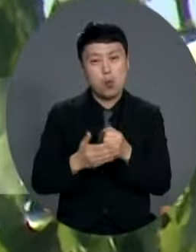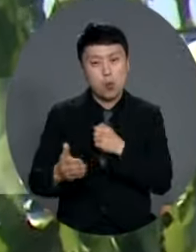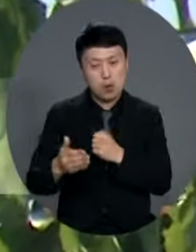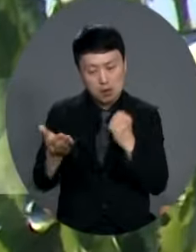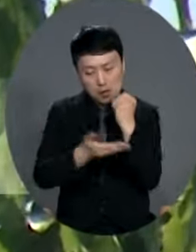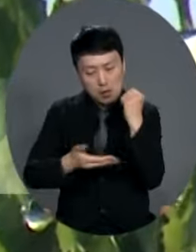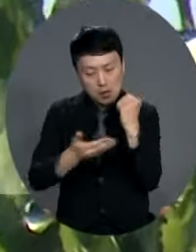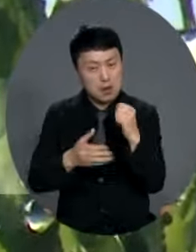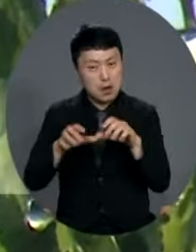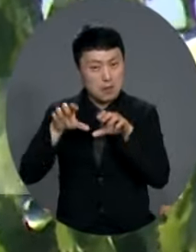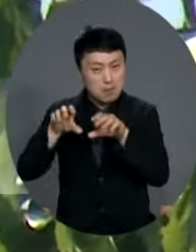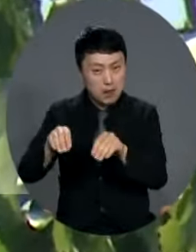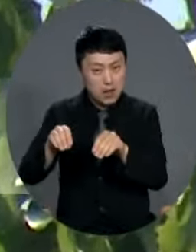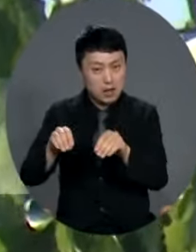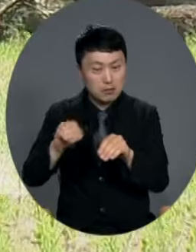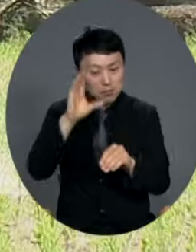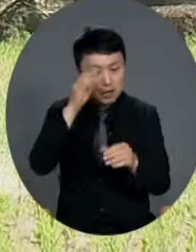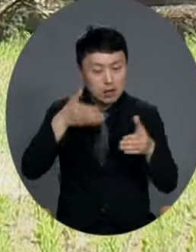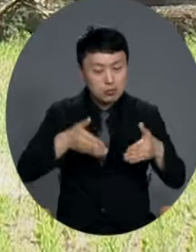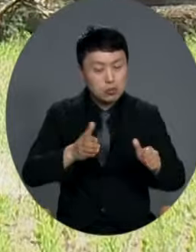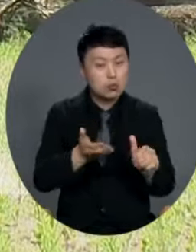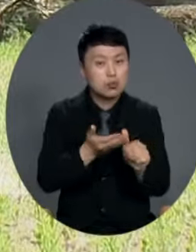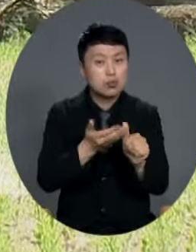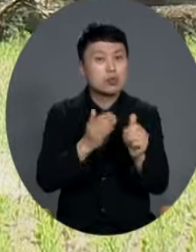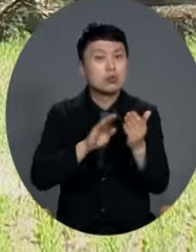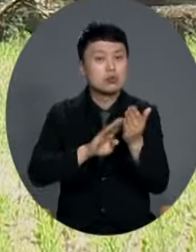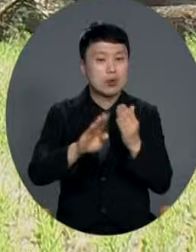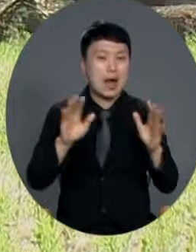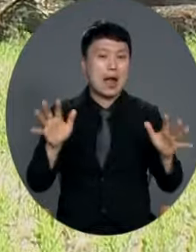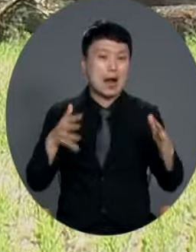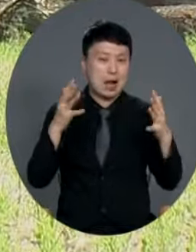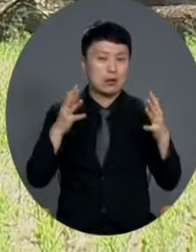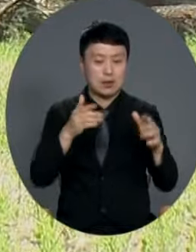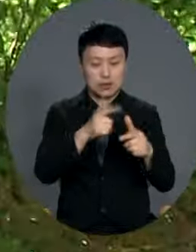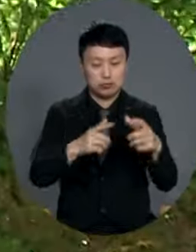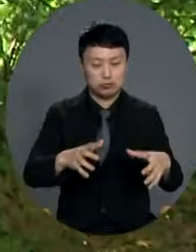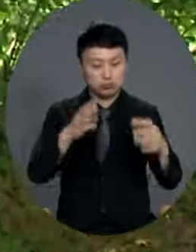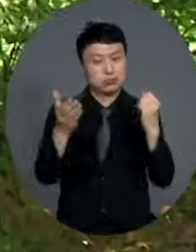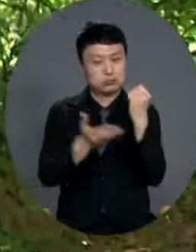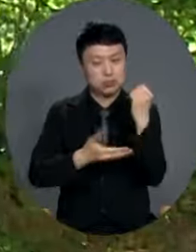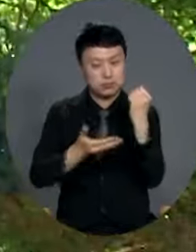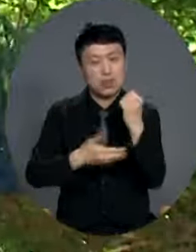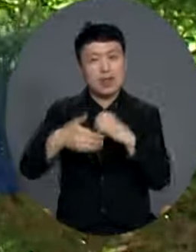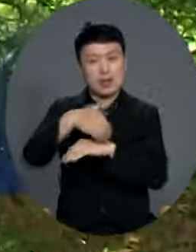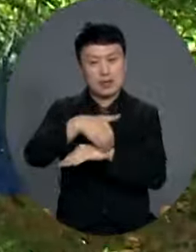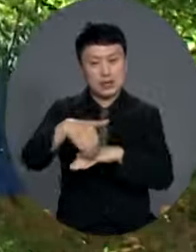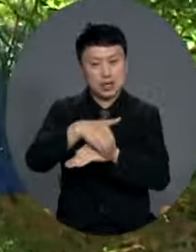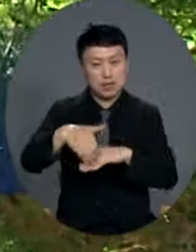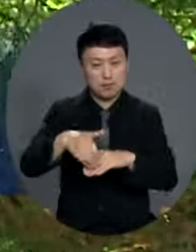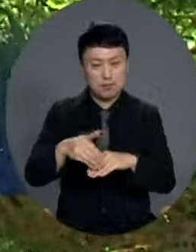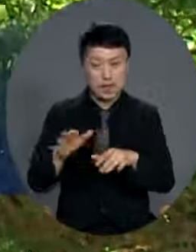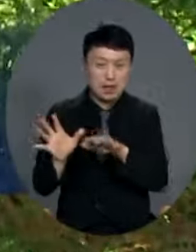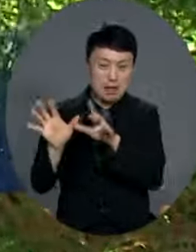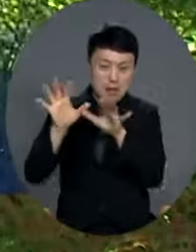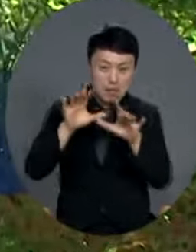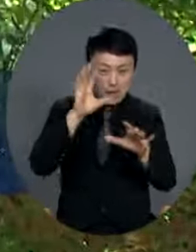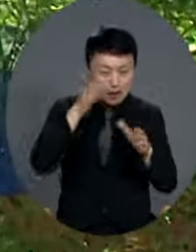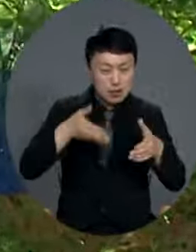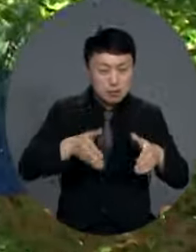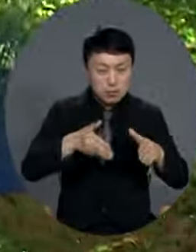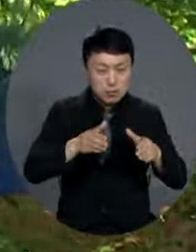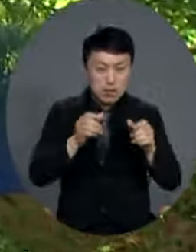즉각 중단하고 번식기가 끝나는 가을에 재개하겠다고 밝혔습니다. 새 산란기 부분이 겹쳤으니까 그